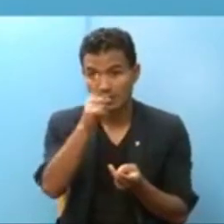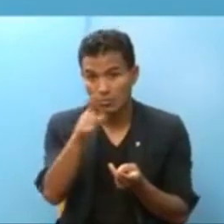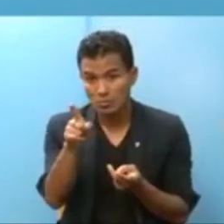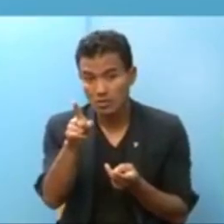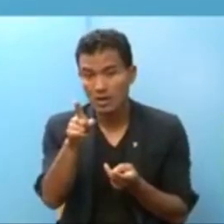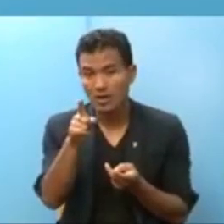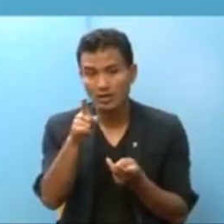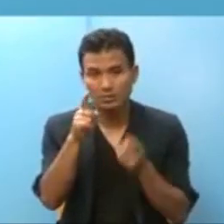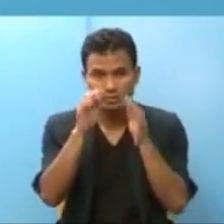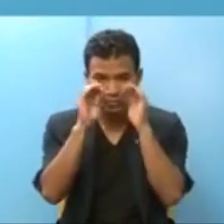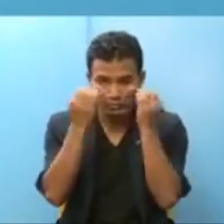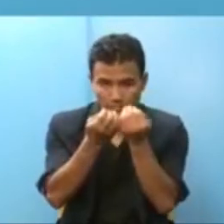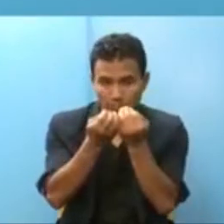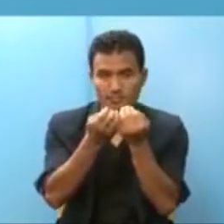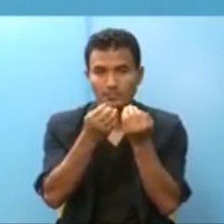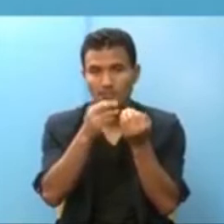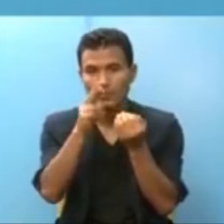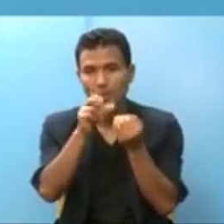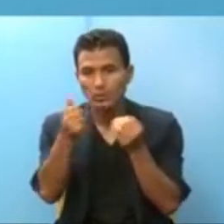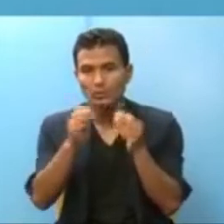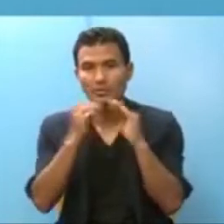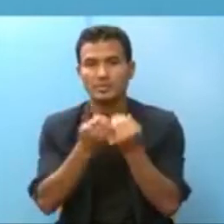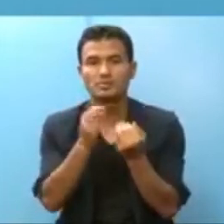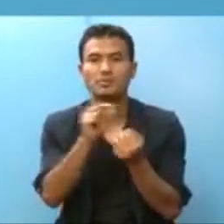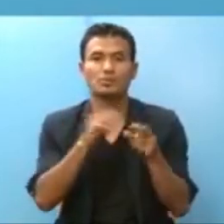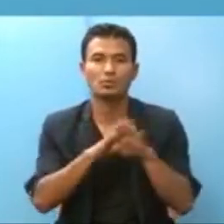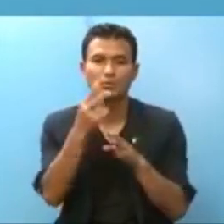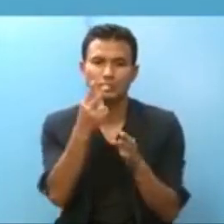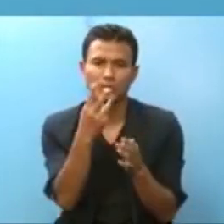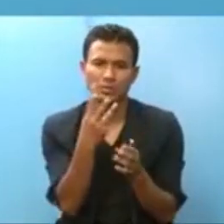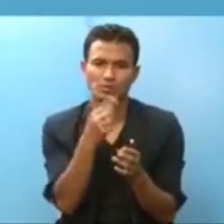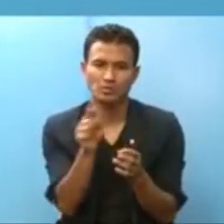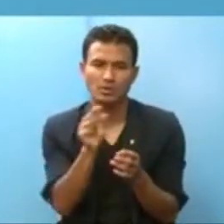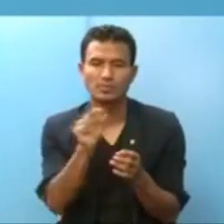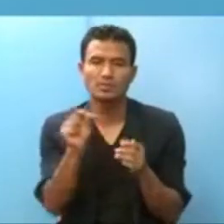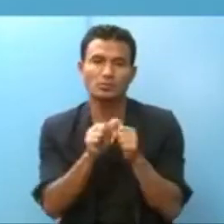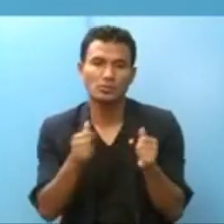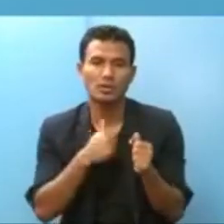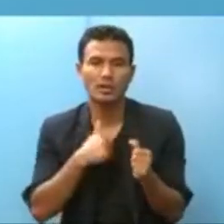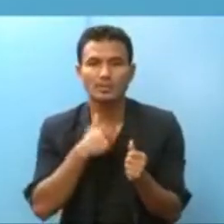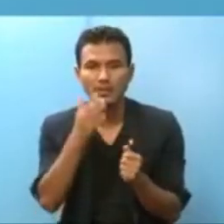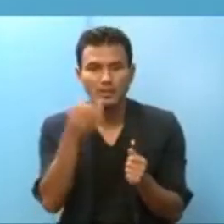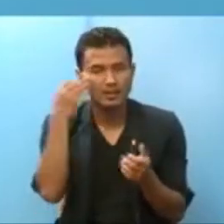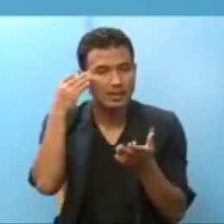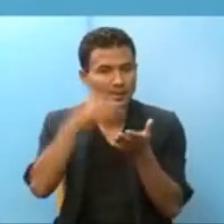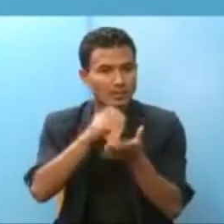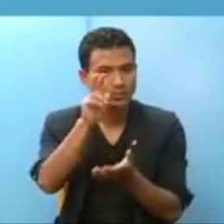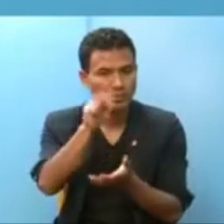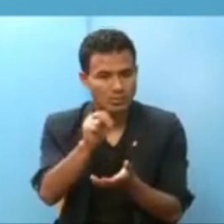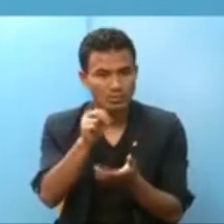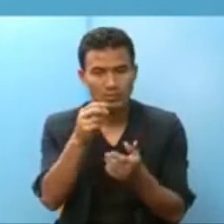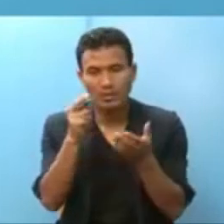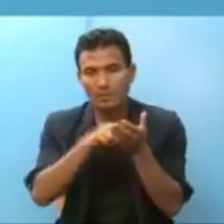प्रिवेंटिव योटा क्योरेटिव योटा अरू सोशल फाक्टर्स विए दूटा तिन्टा काटेगरी मां हमले राखे रहा हमी अलीकिती ध्यान दियों अलीकिती